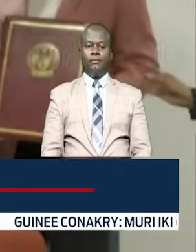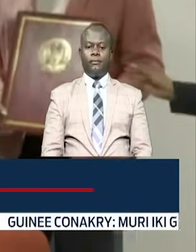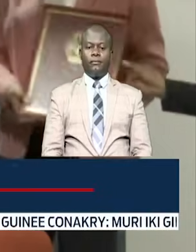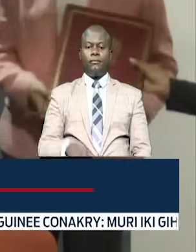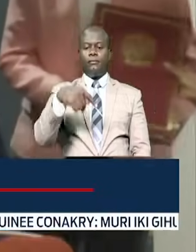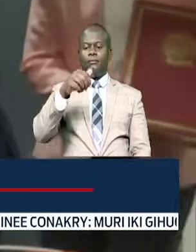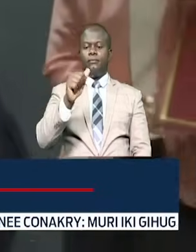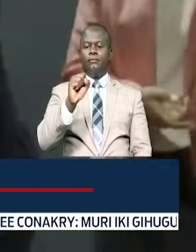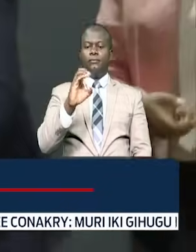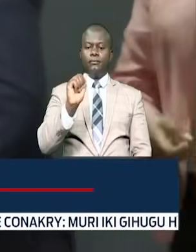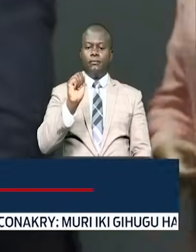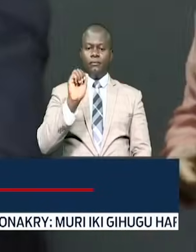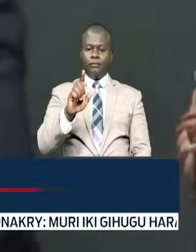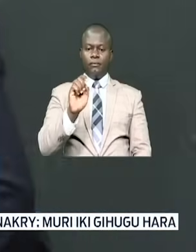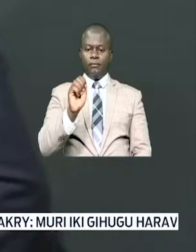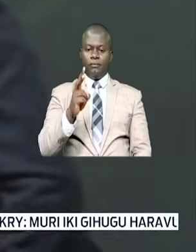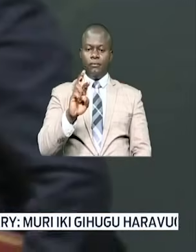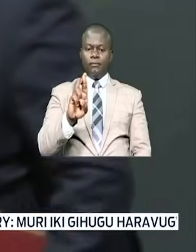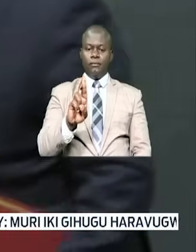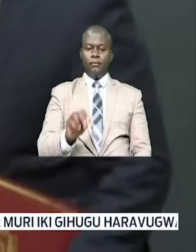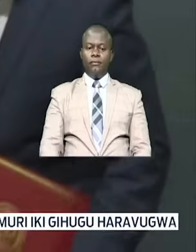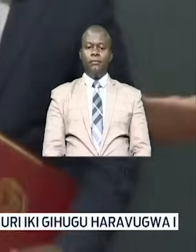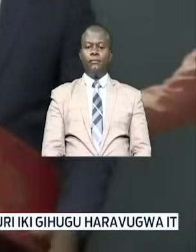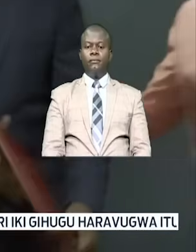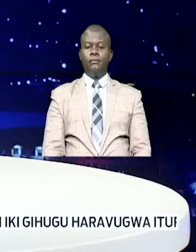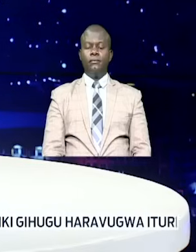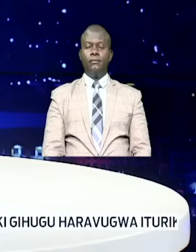Pasco Buhura, Televiziyo Rwanda.